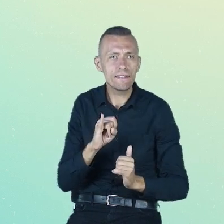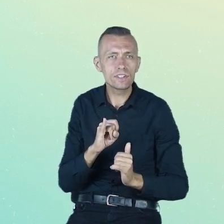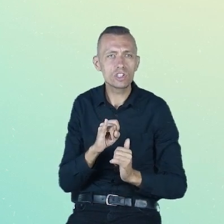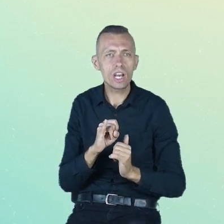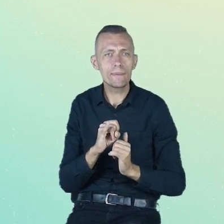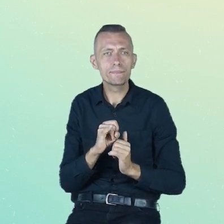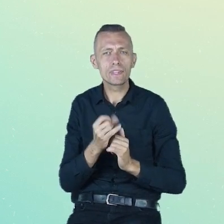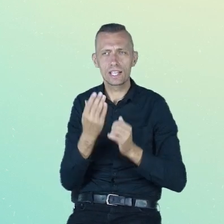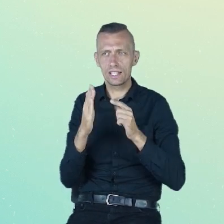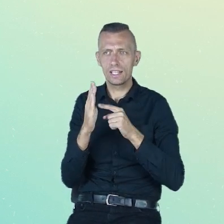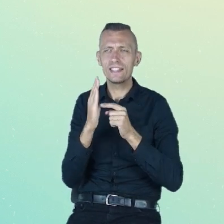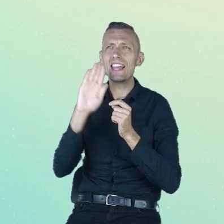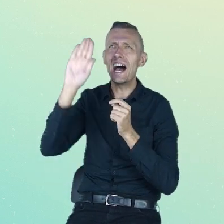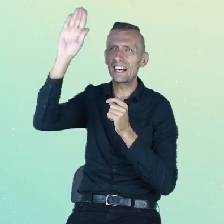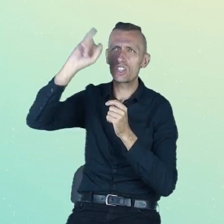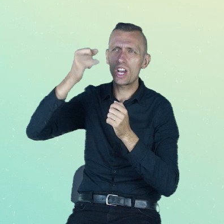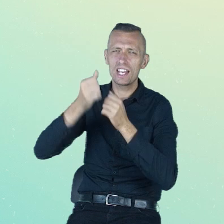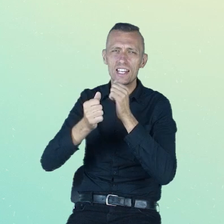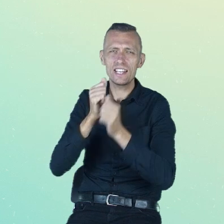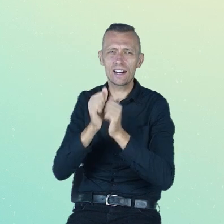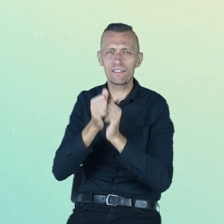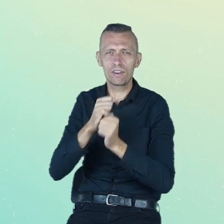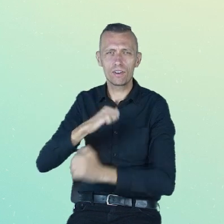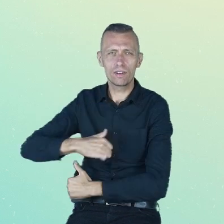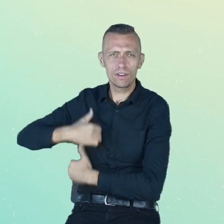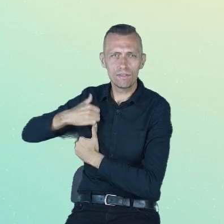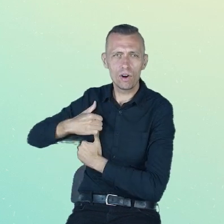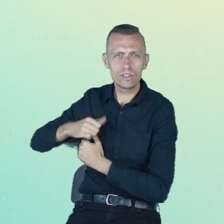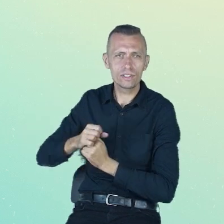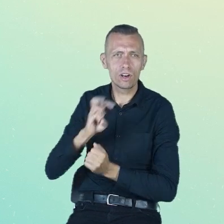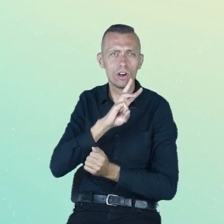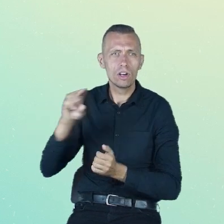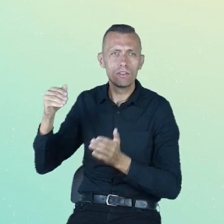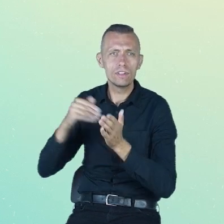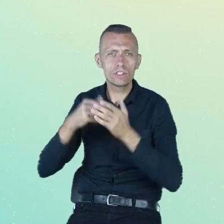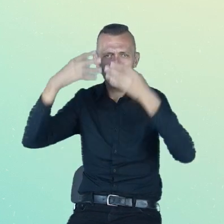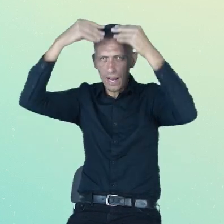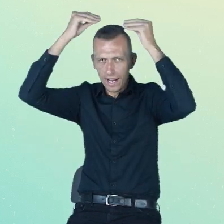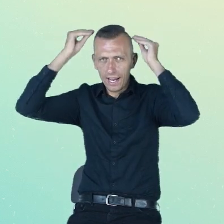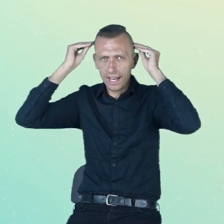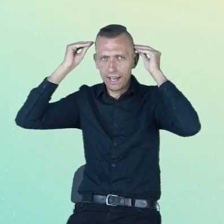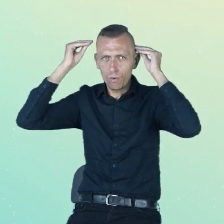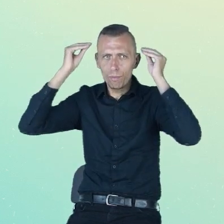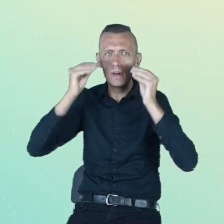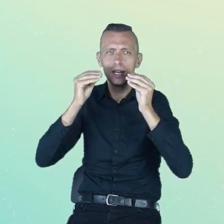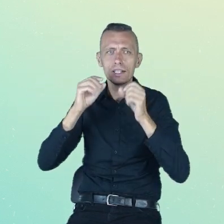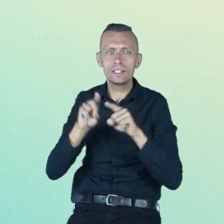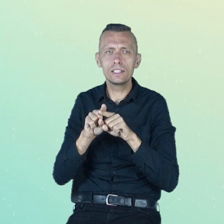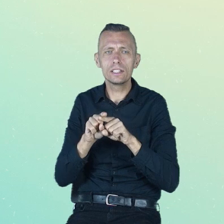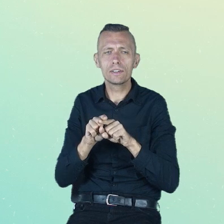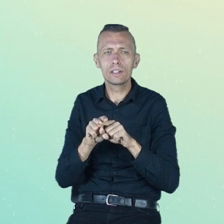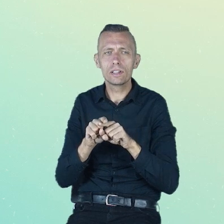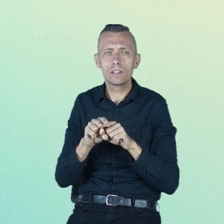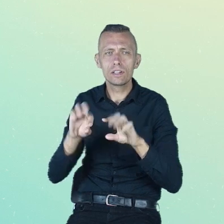hełm zbawienia i weźcie do ręki miecz ducha, którym jest słowo Boga. W każdej modlitwie, gdy tylko